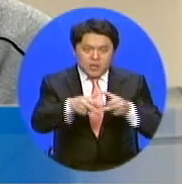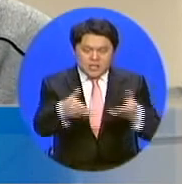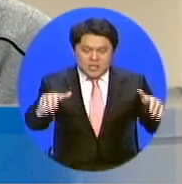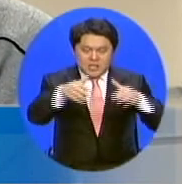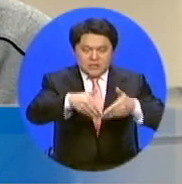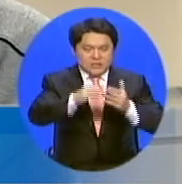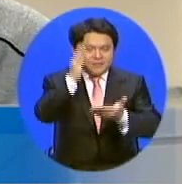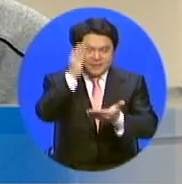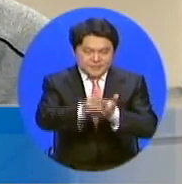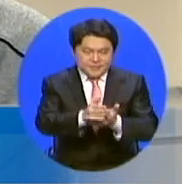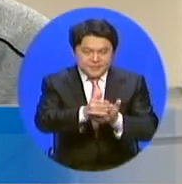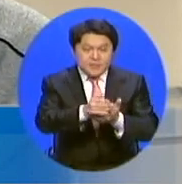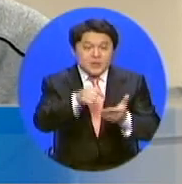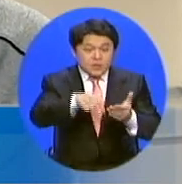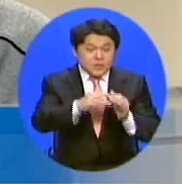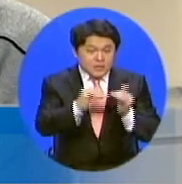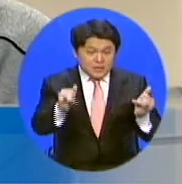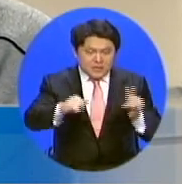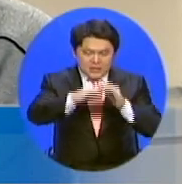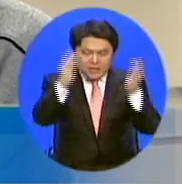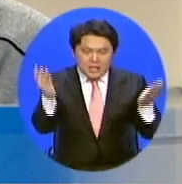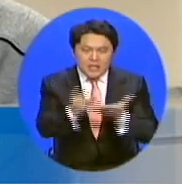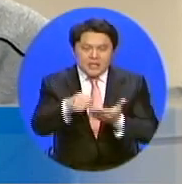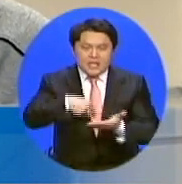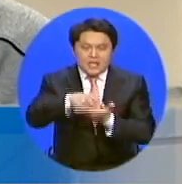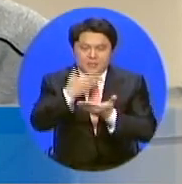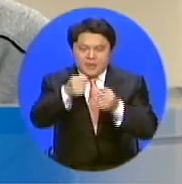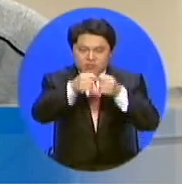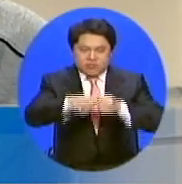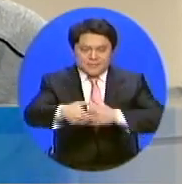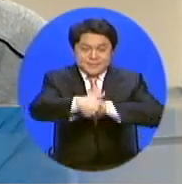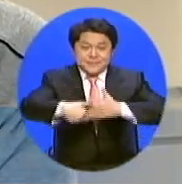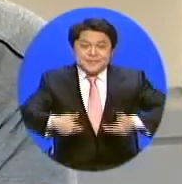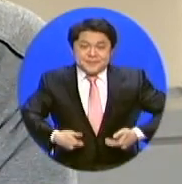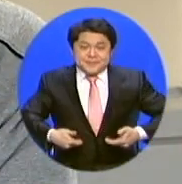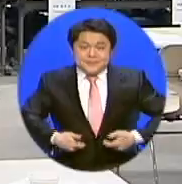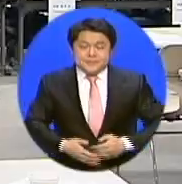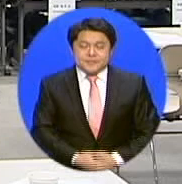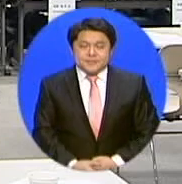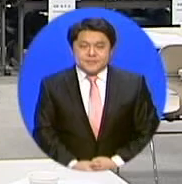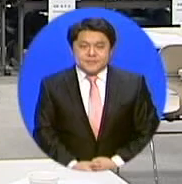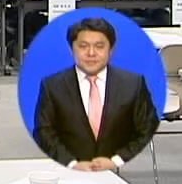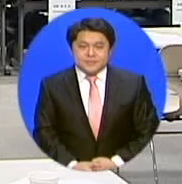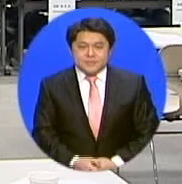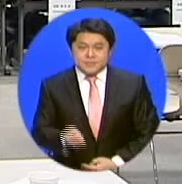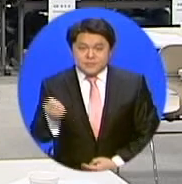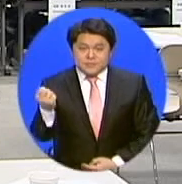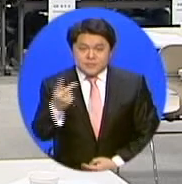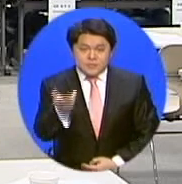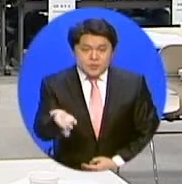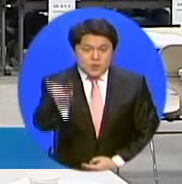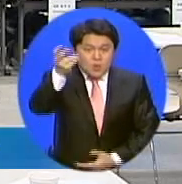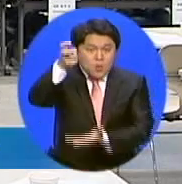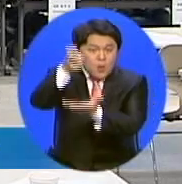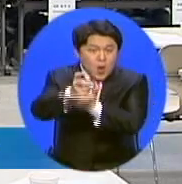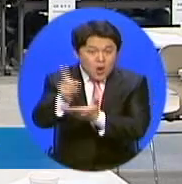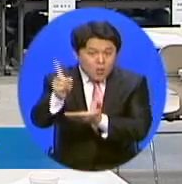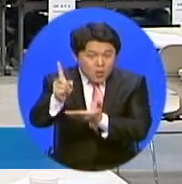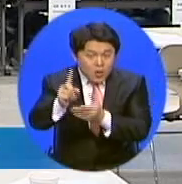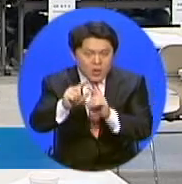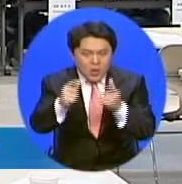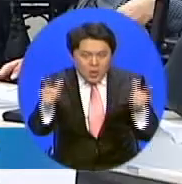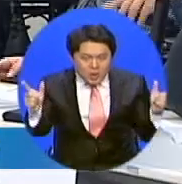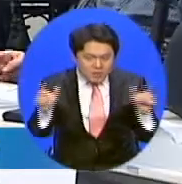다 자립생활을 할 수 있게 하겠다라는 구체적인 계획이 필요하겠죠. 또한 상위법이라 할 수 있는 법들의